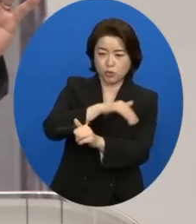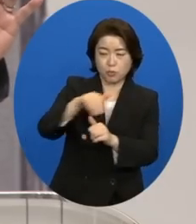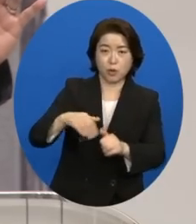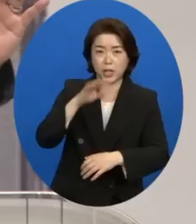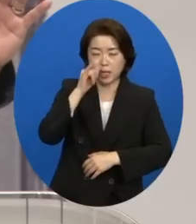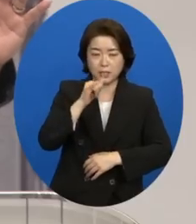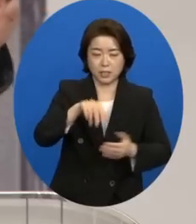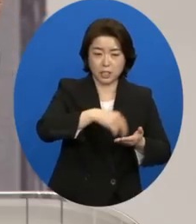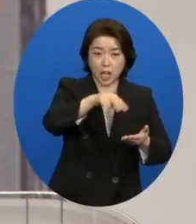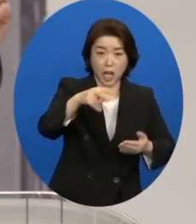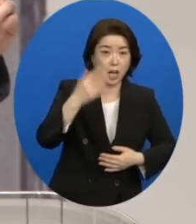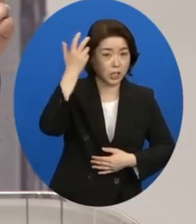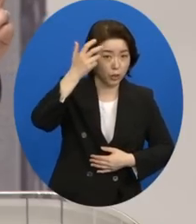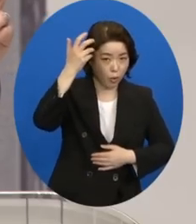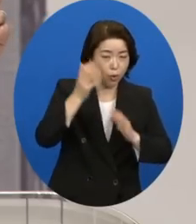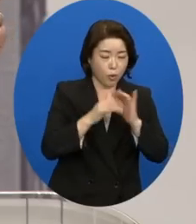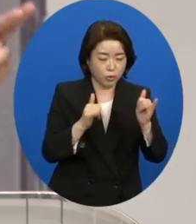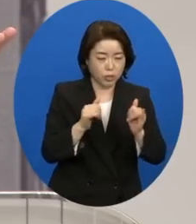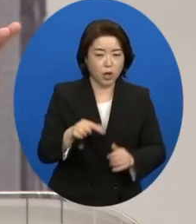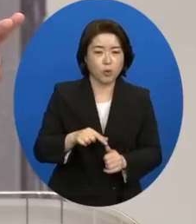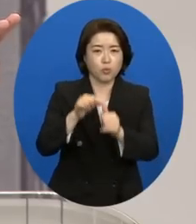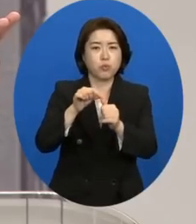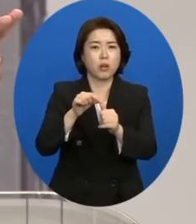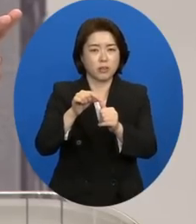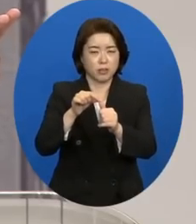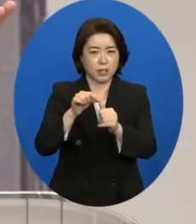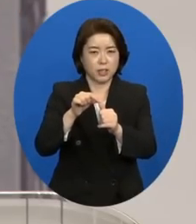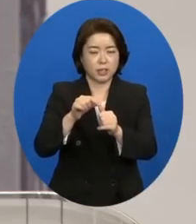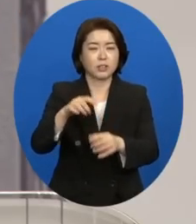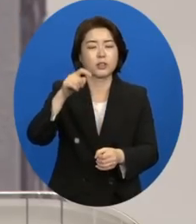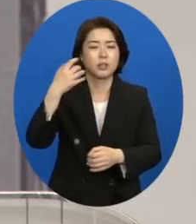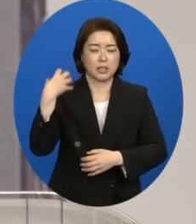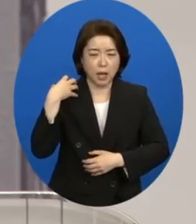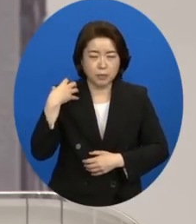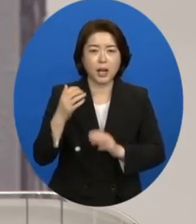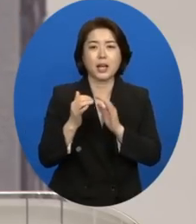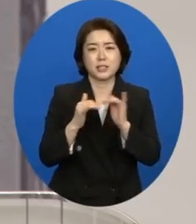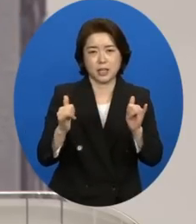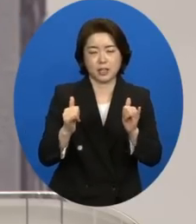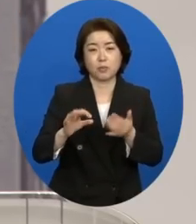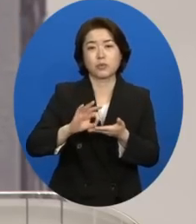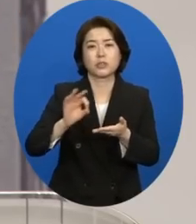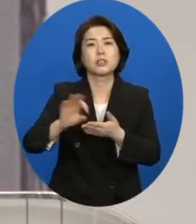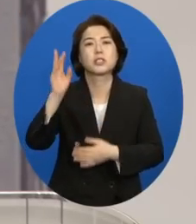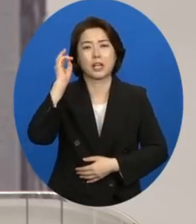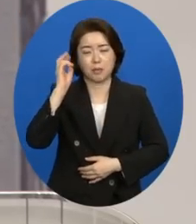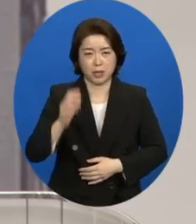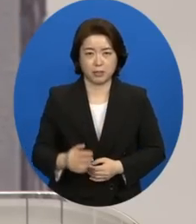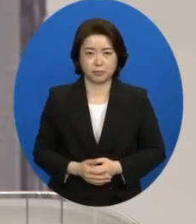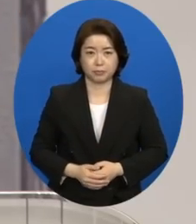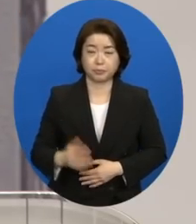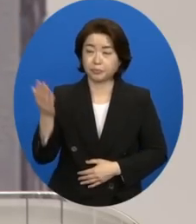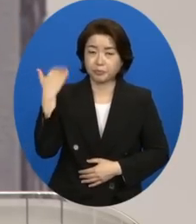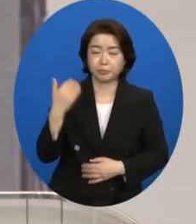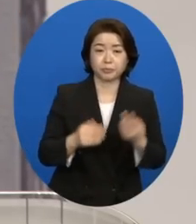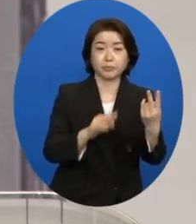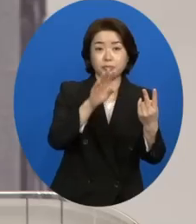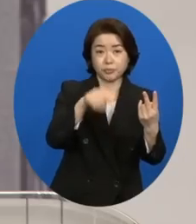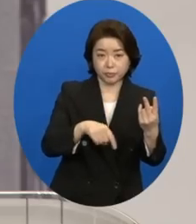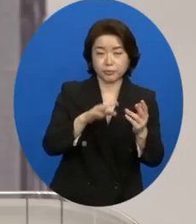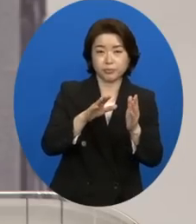잃어버린 자들을 구원하게 하실 줄로 믿습니다 얼마 전에 세례받으신 이부 예배